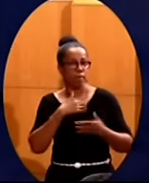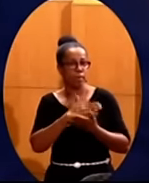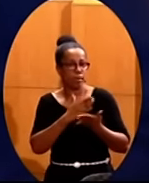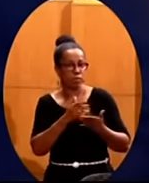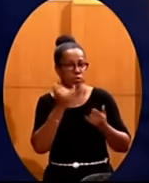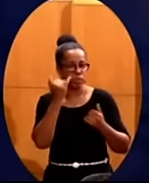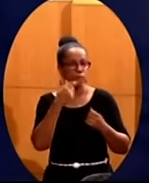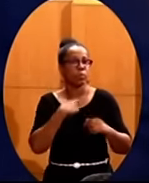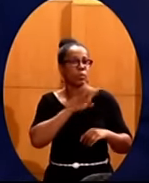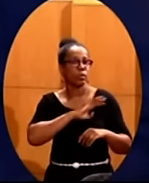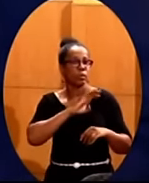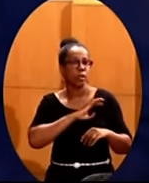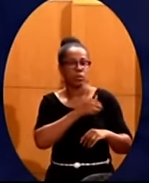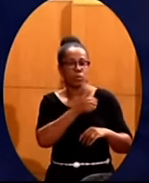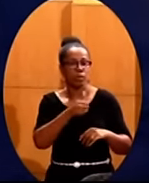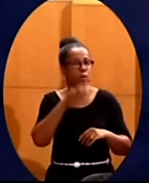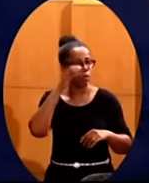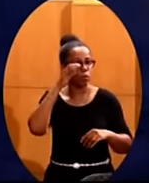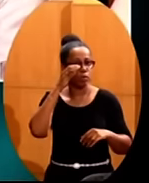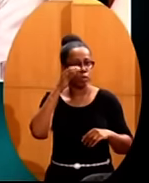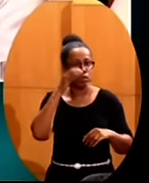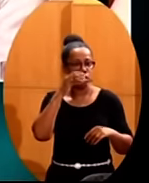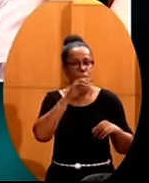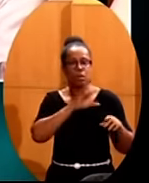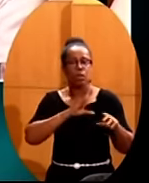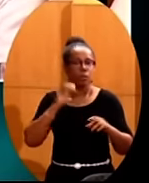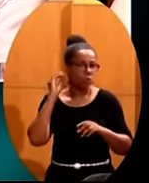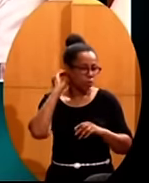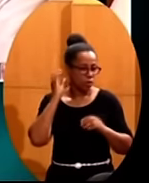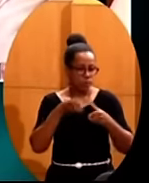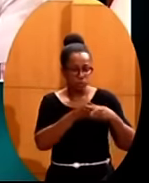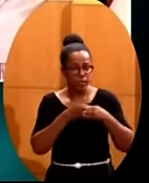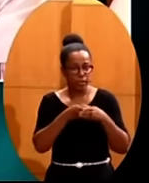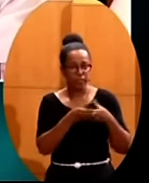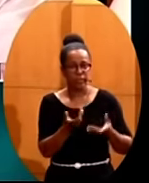nentendre que la voix de notre conscience